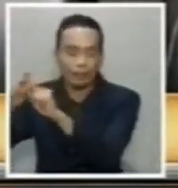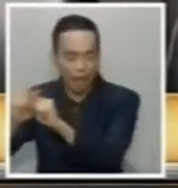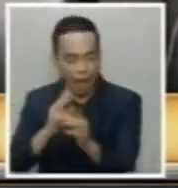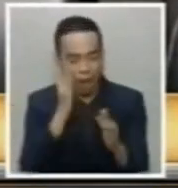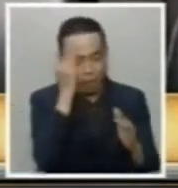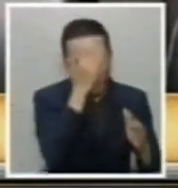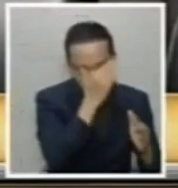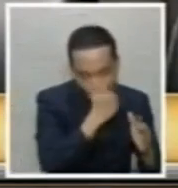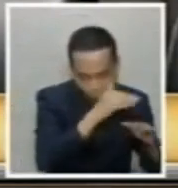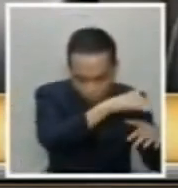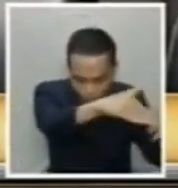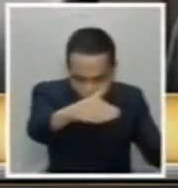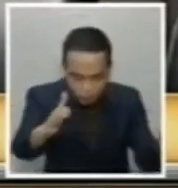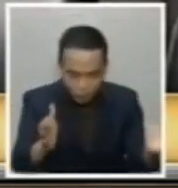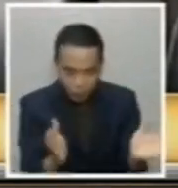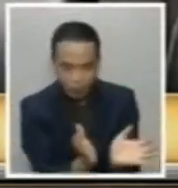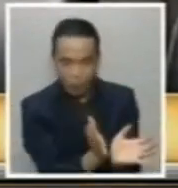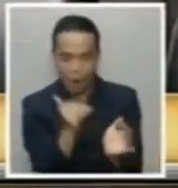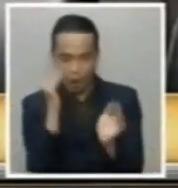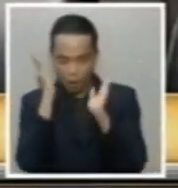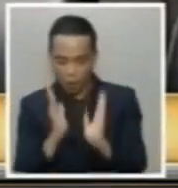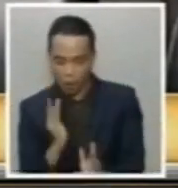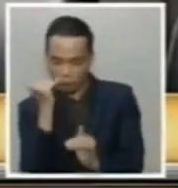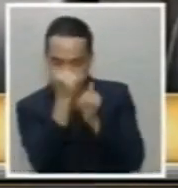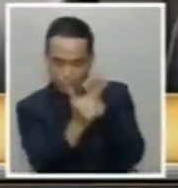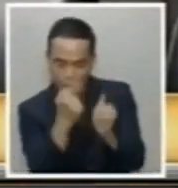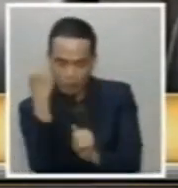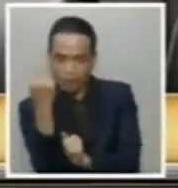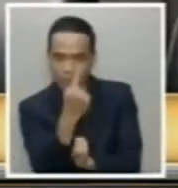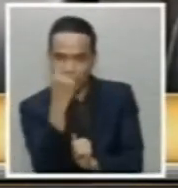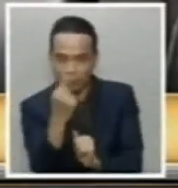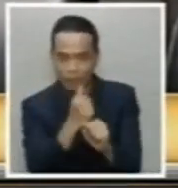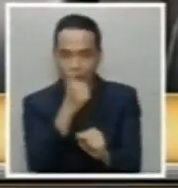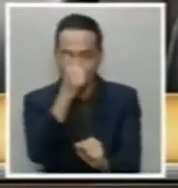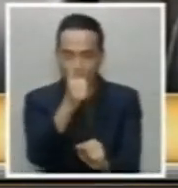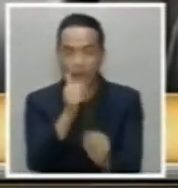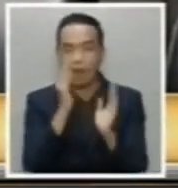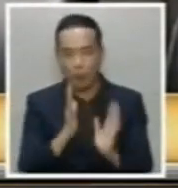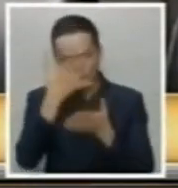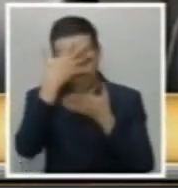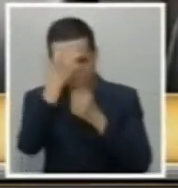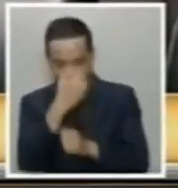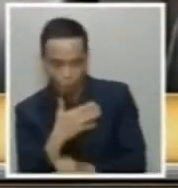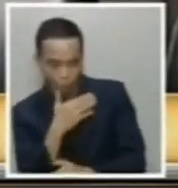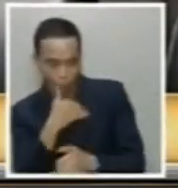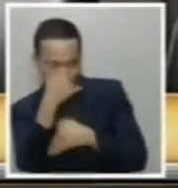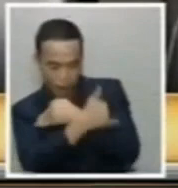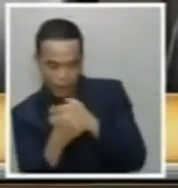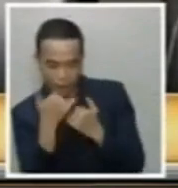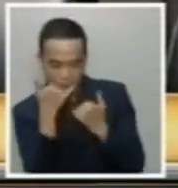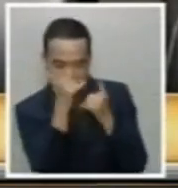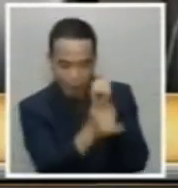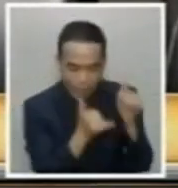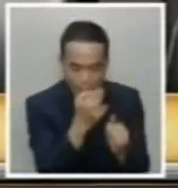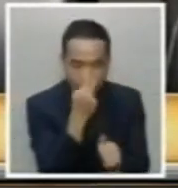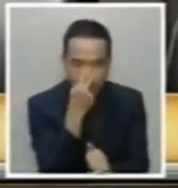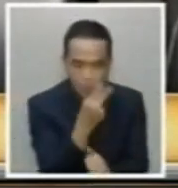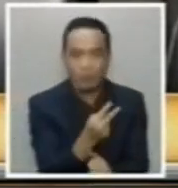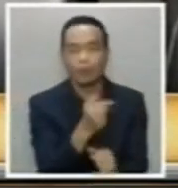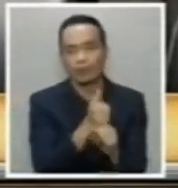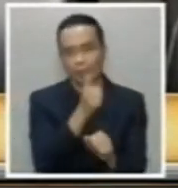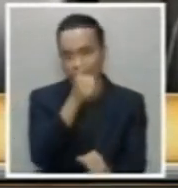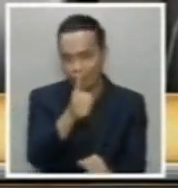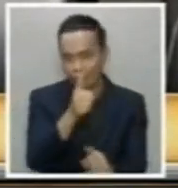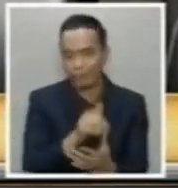ให้อ่างเก็บน้ำทานประเวศจะเป็นแหล่งท่องเที่ยวแหล่งใหม่สามารถดึงดูดนักท่องเที่ยวทั้งในและต่างประเทศได้เป็นอย่างดี